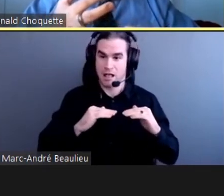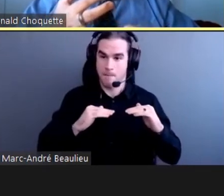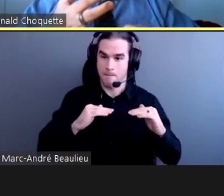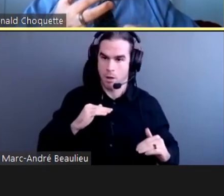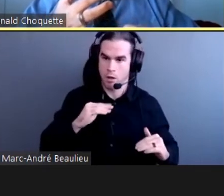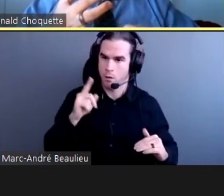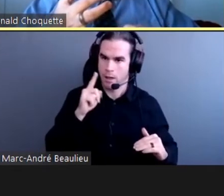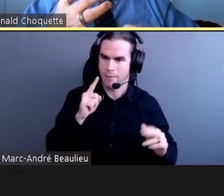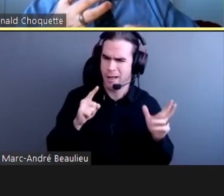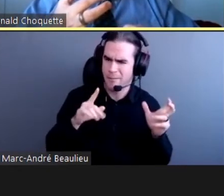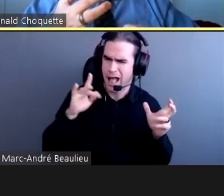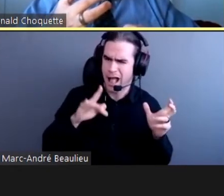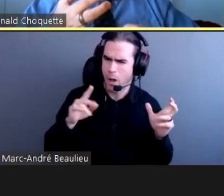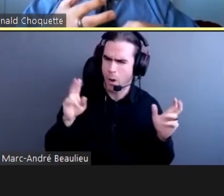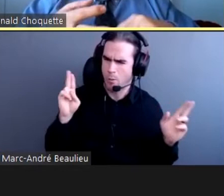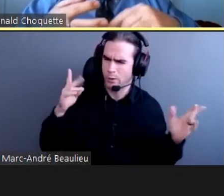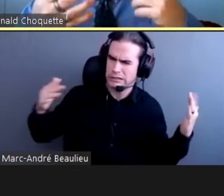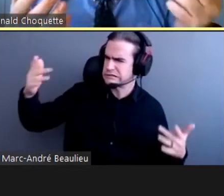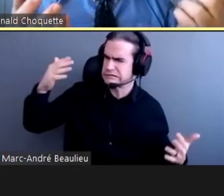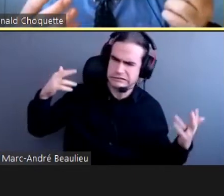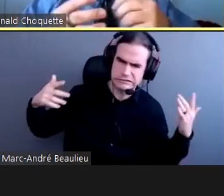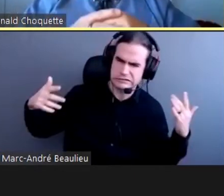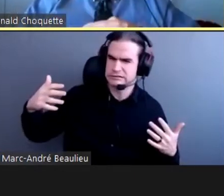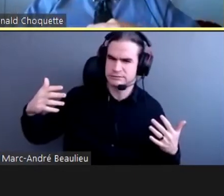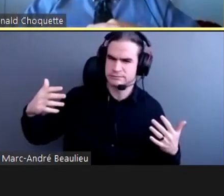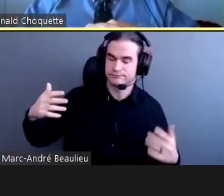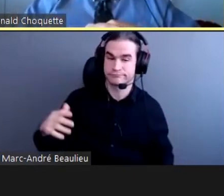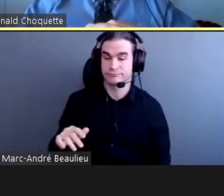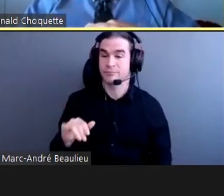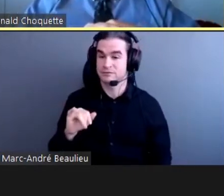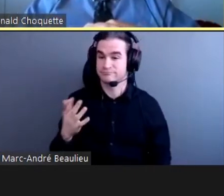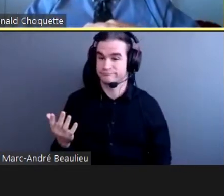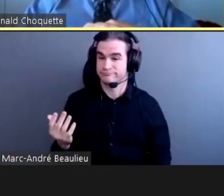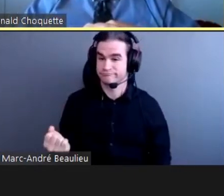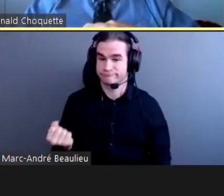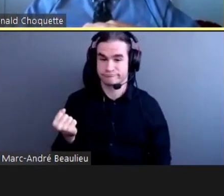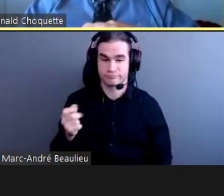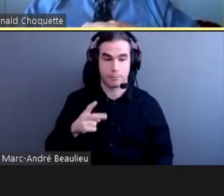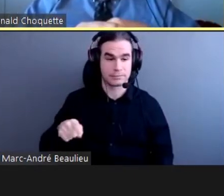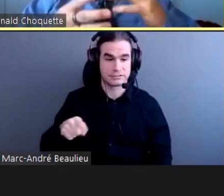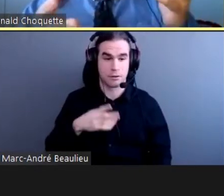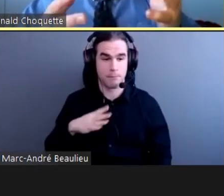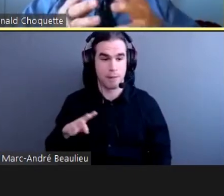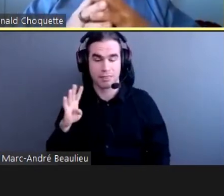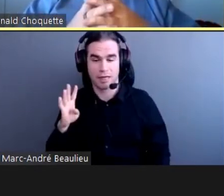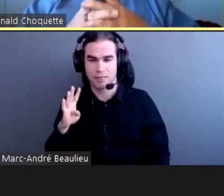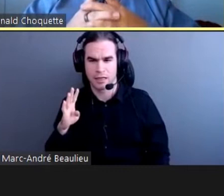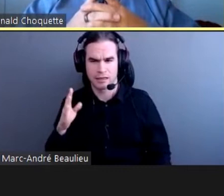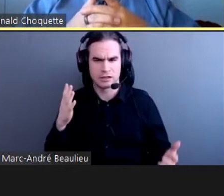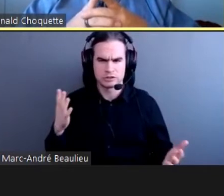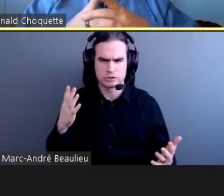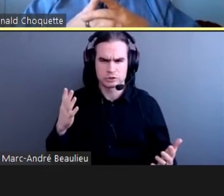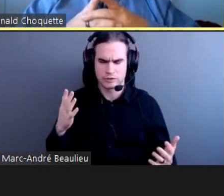audibles non plus dû à la présence du bruit de fond. C'est pour ça que la plupart des personnes malentendantes vont